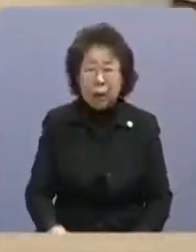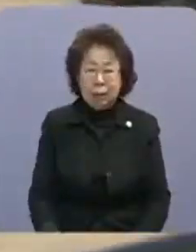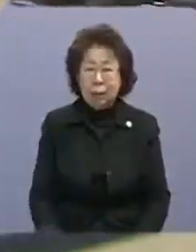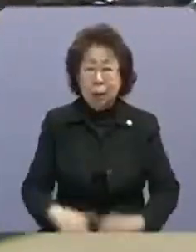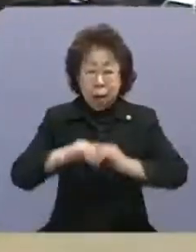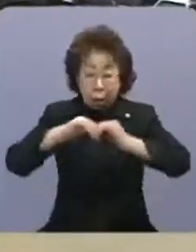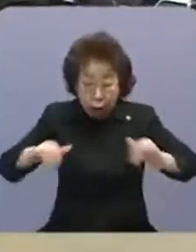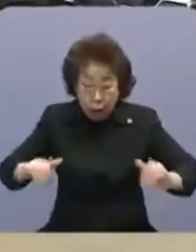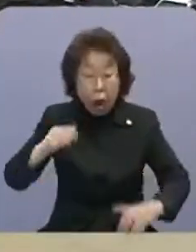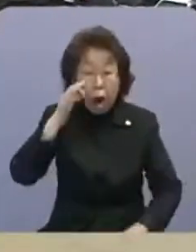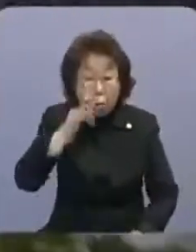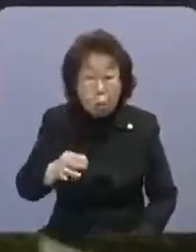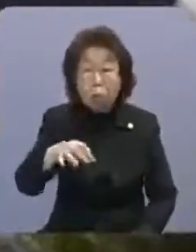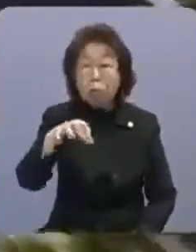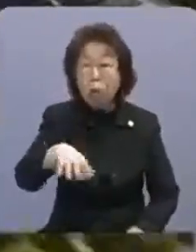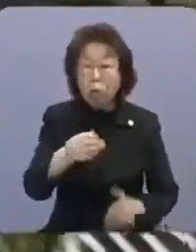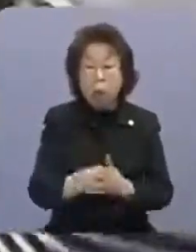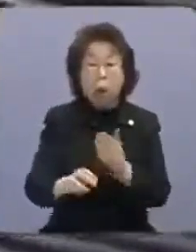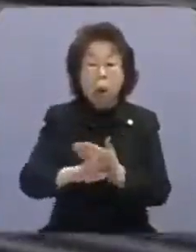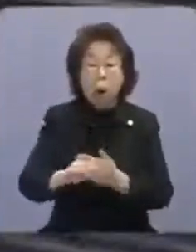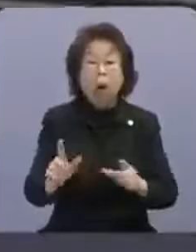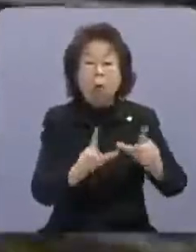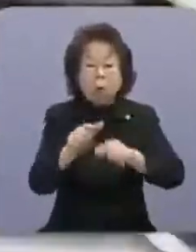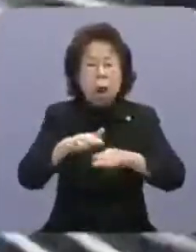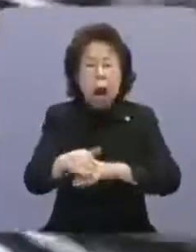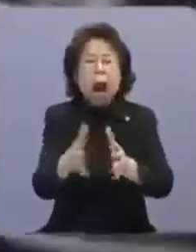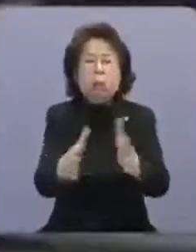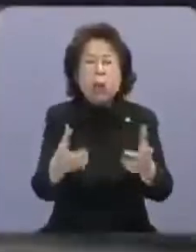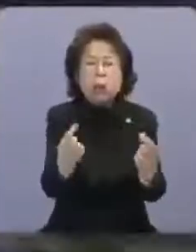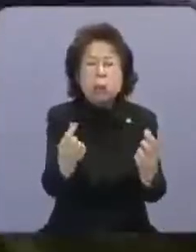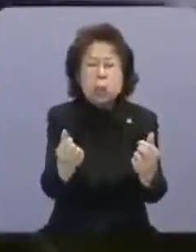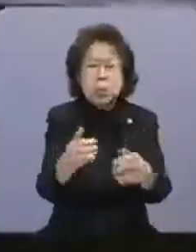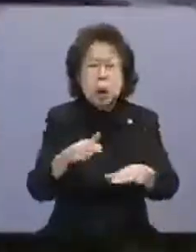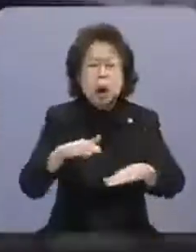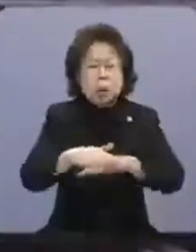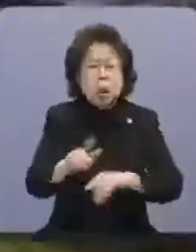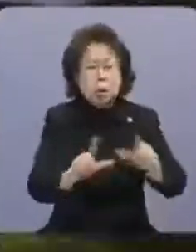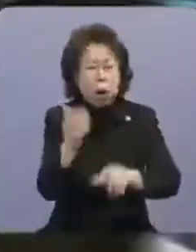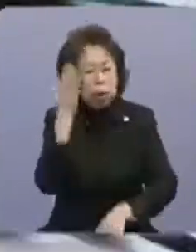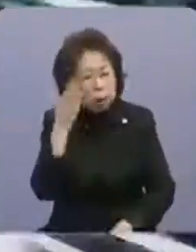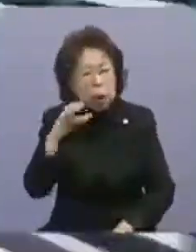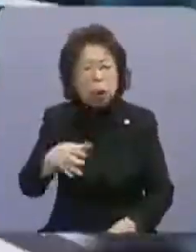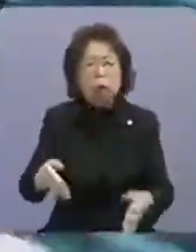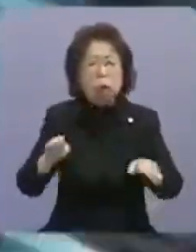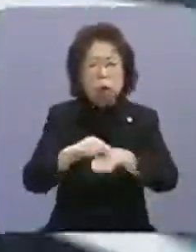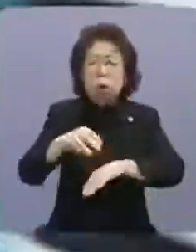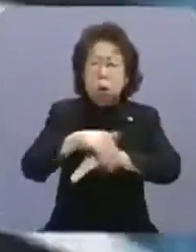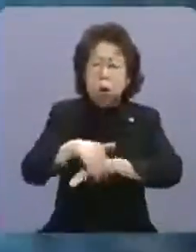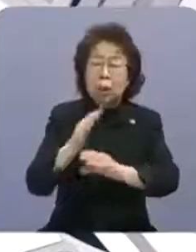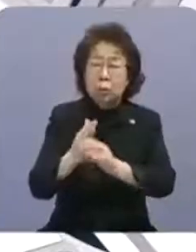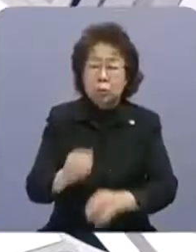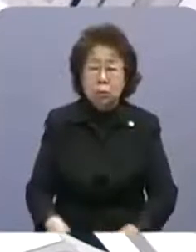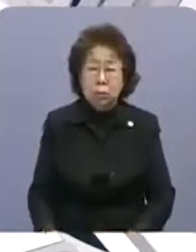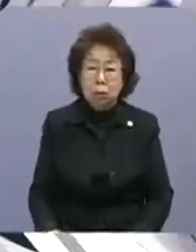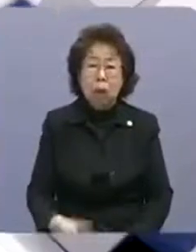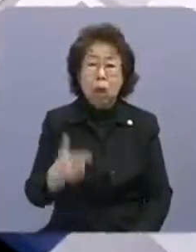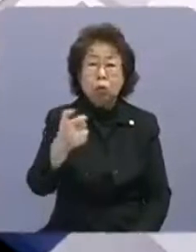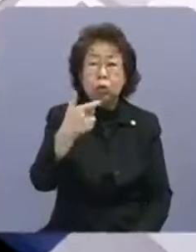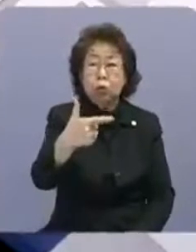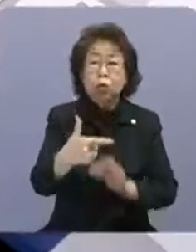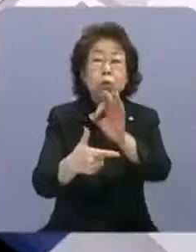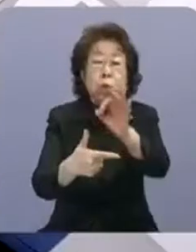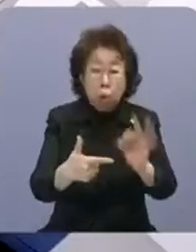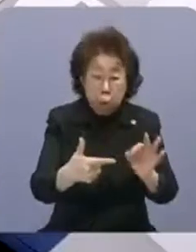하지만 이곳에 들어서는 시설 다름 아닌 유사 죽어 시설로 지적되는 생활형 숙박 시설입니다 비중도 66%